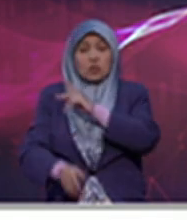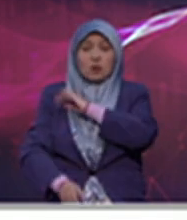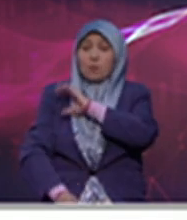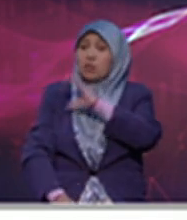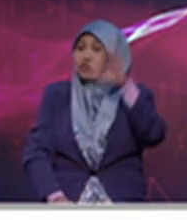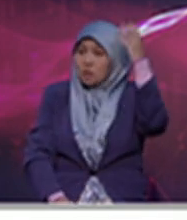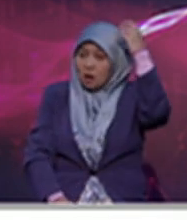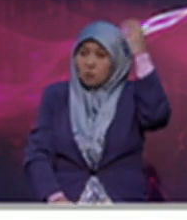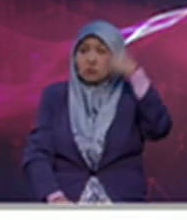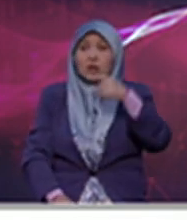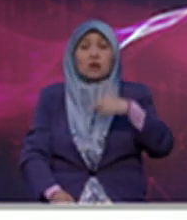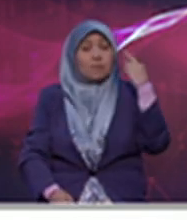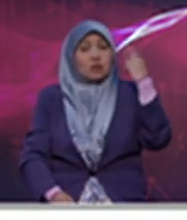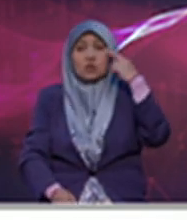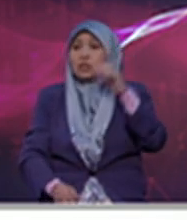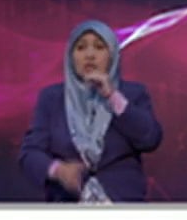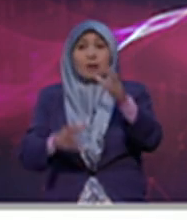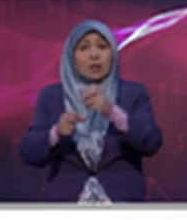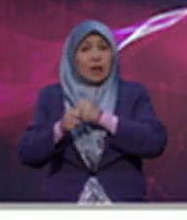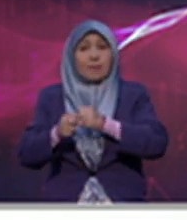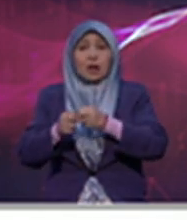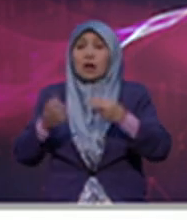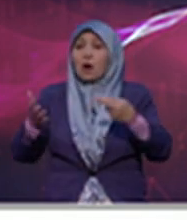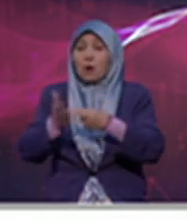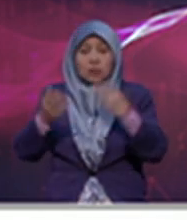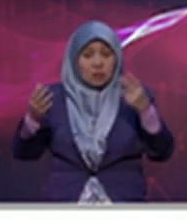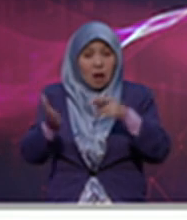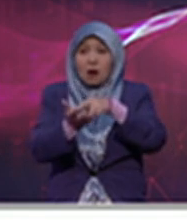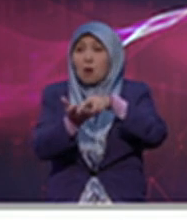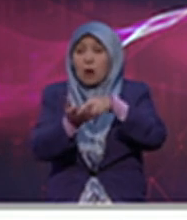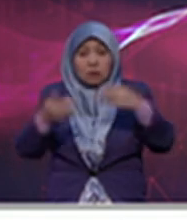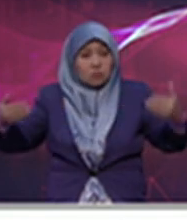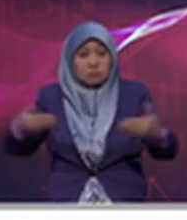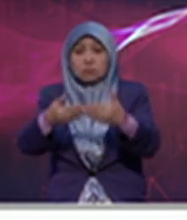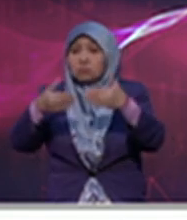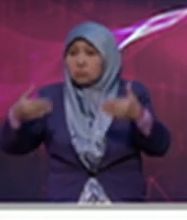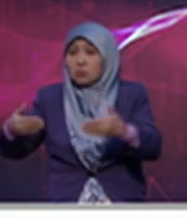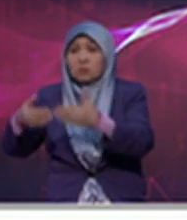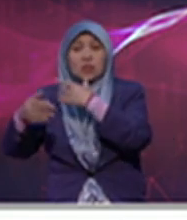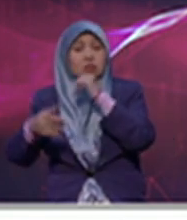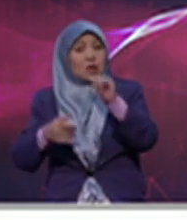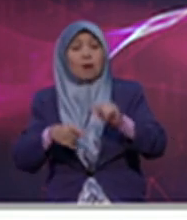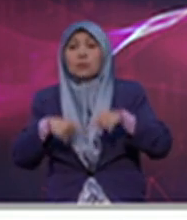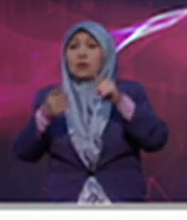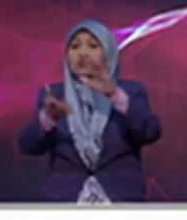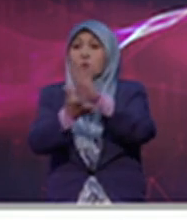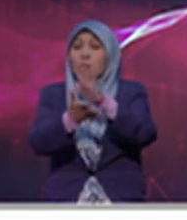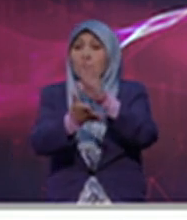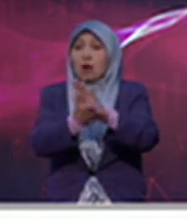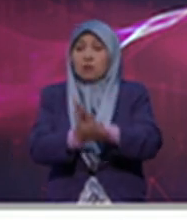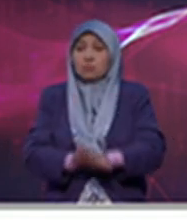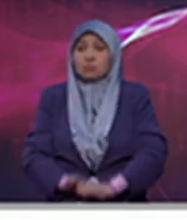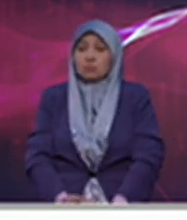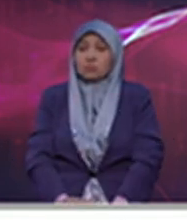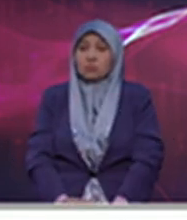berkata remaja itu juga tidak mendapatkan rawatan susulan serta tidak lagi bersekolah.